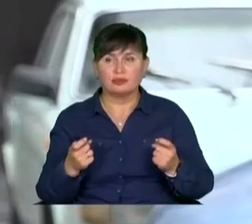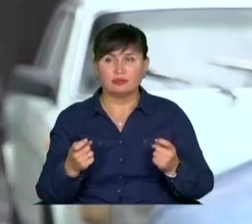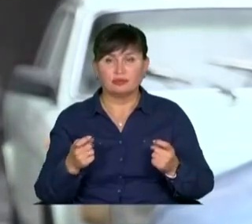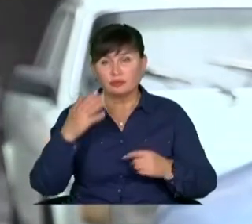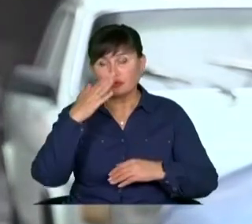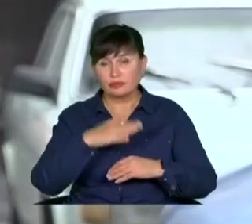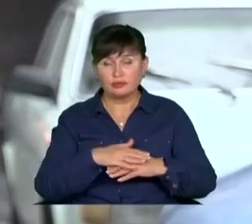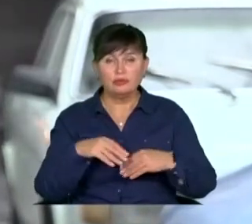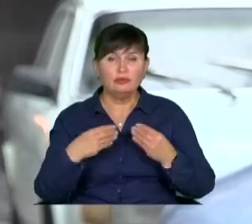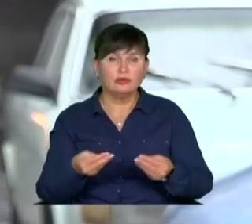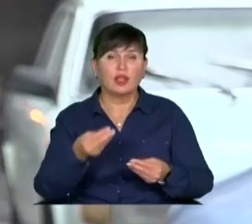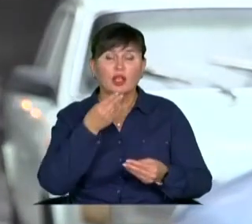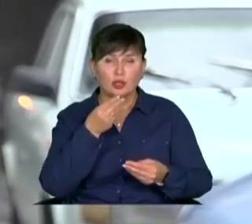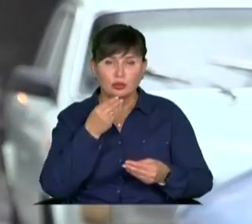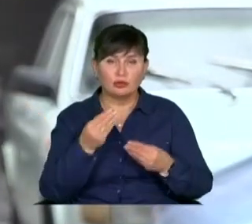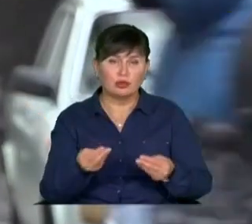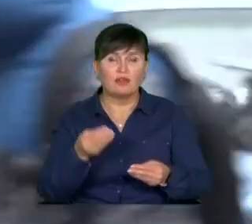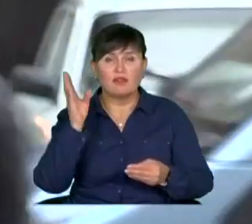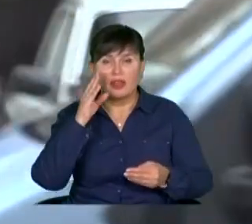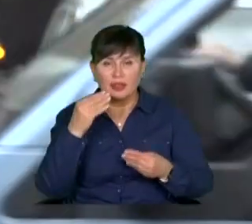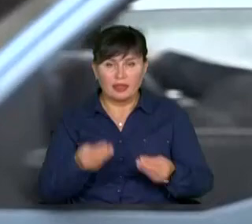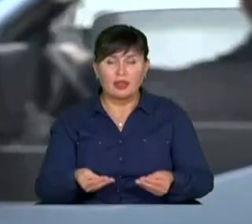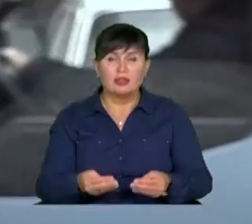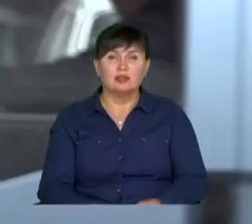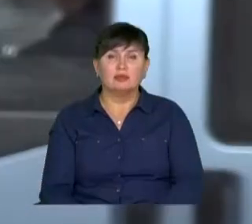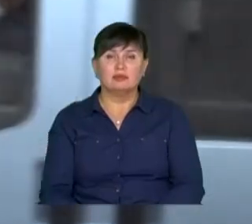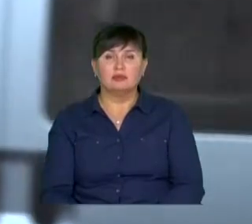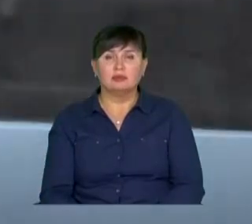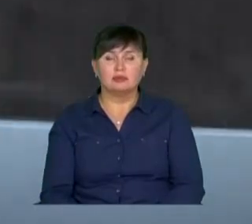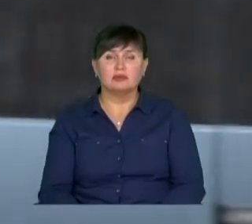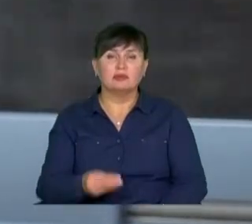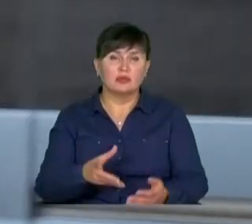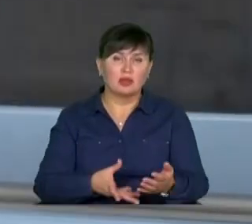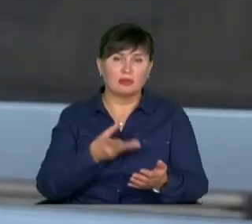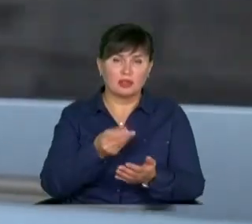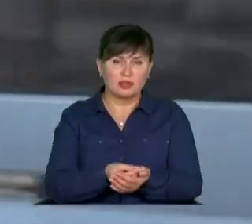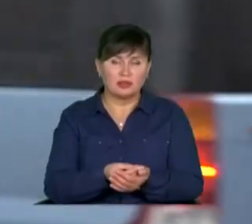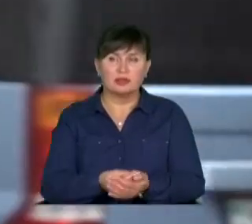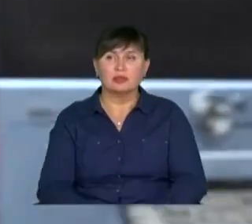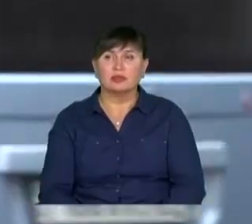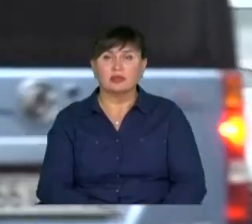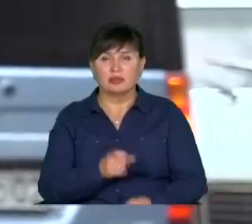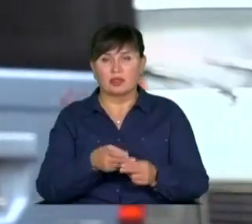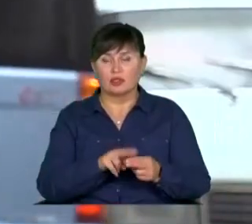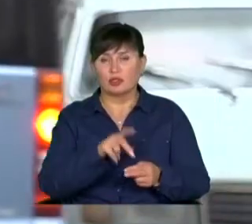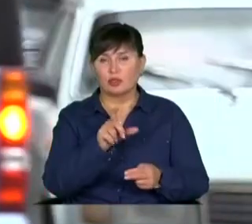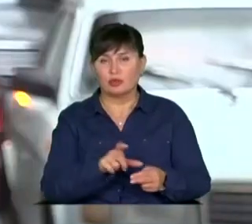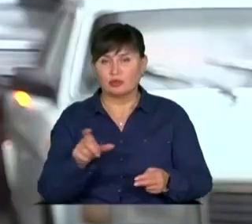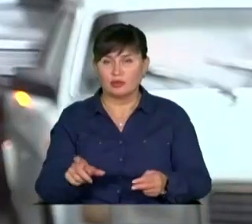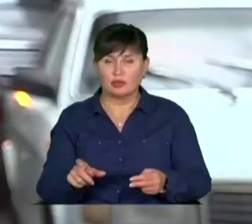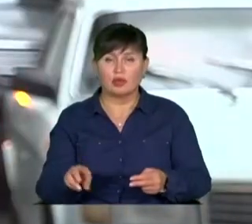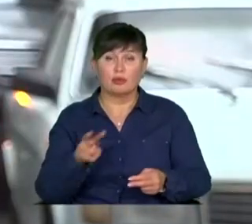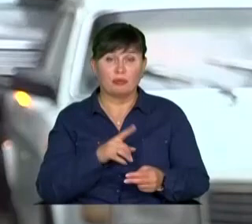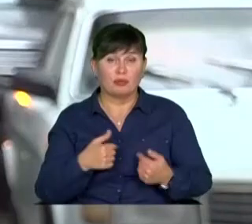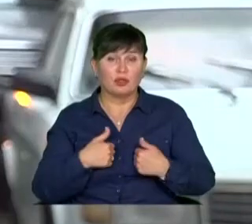Акимат предоставил еду, воды, взял на себя оплату за этих людей. Мы со